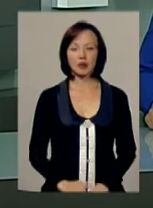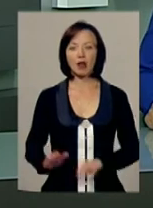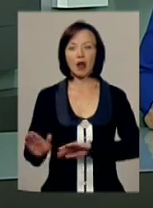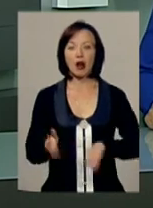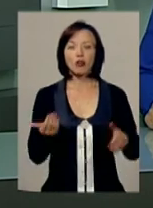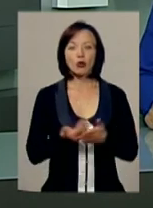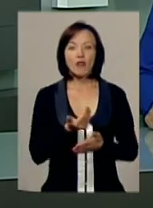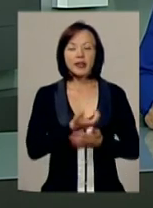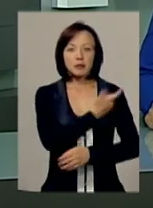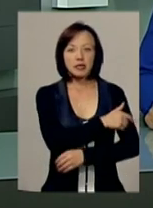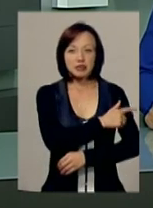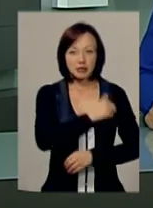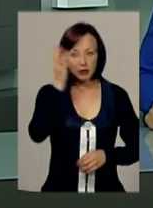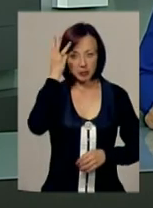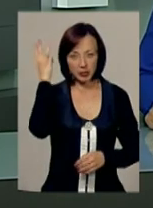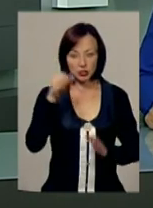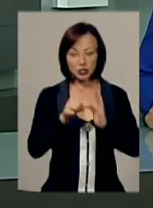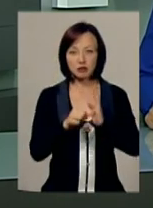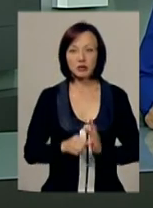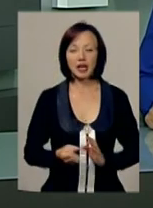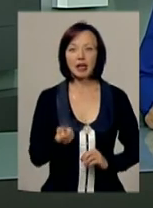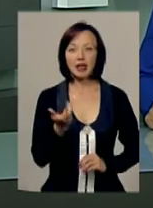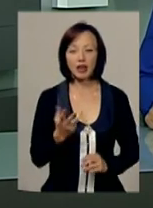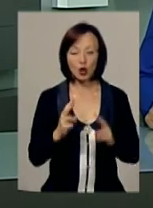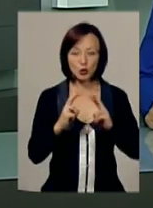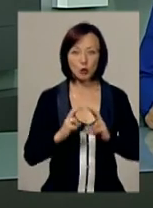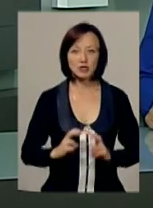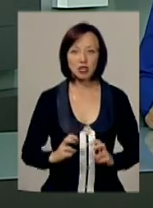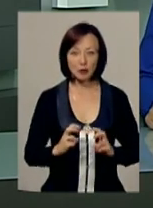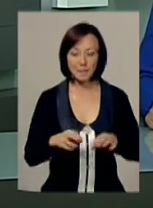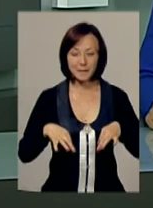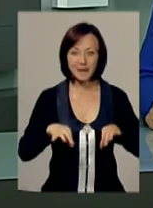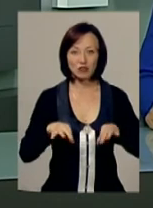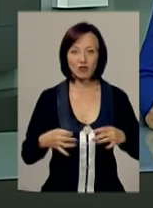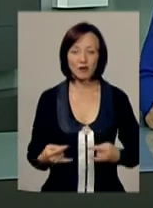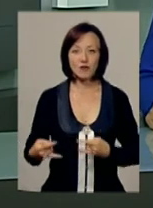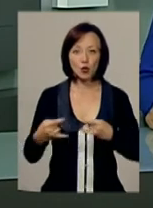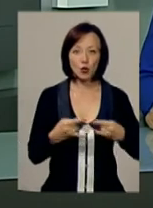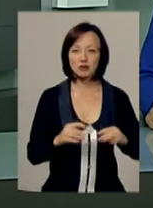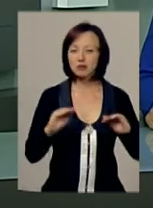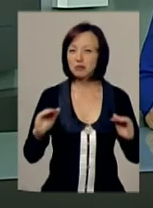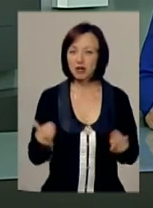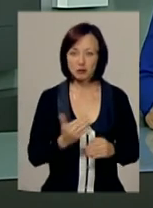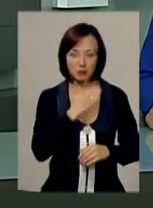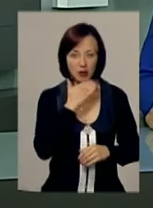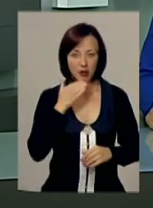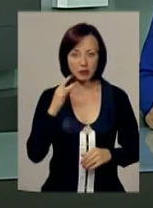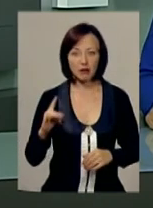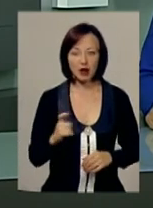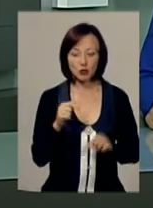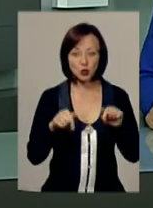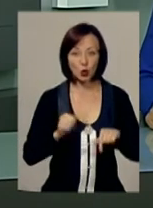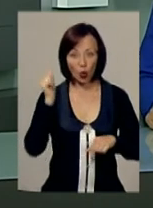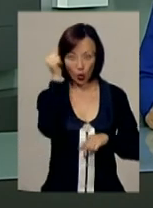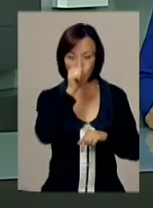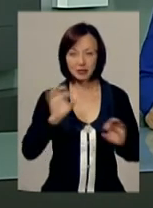Новини медицини. На Хмельниччині за півроку кількість обстежень пересувними флюорографами зменшилася в рази. Цьогоріч флюоромобілі жодного